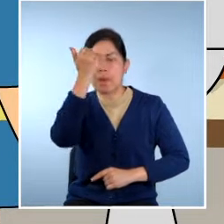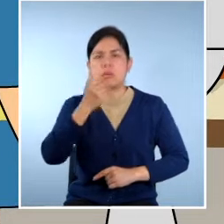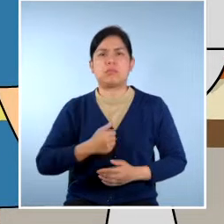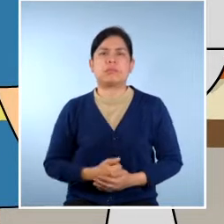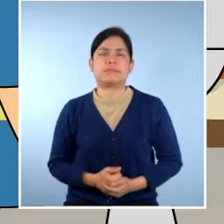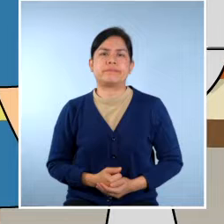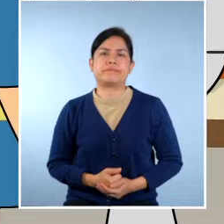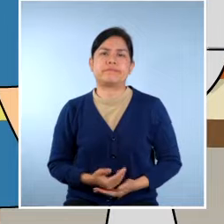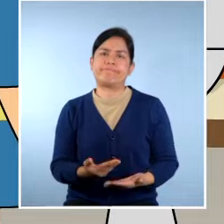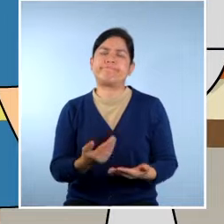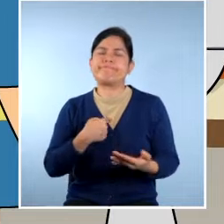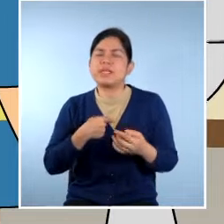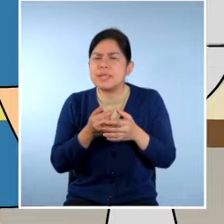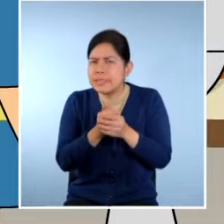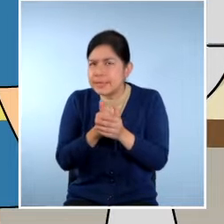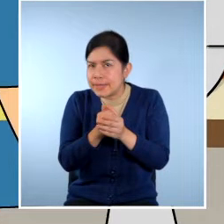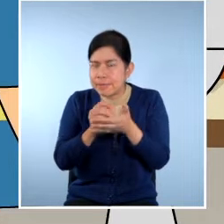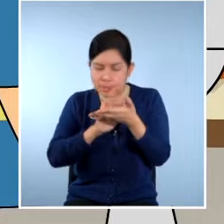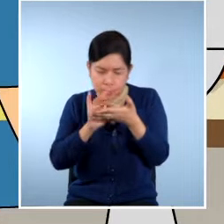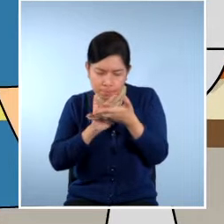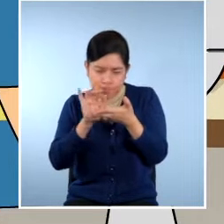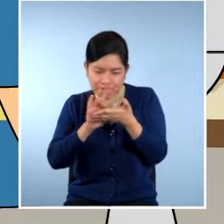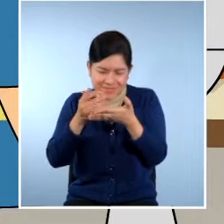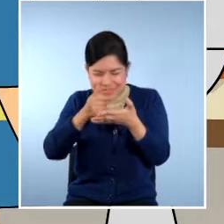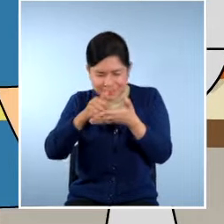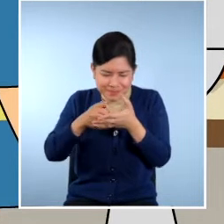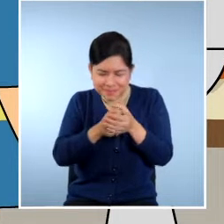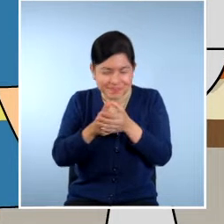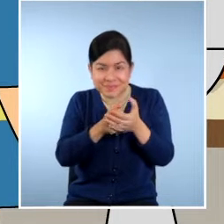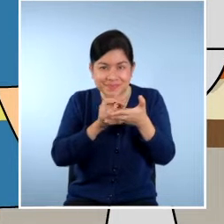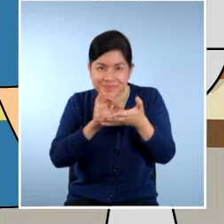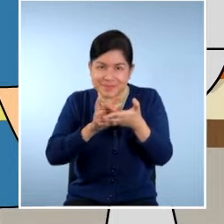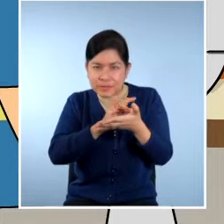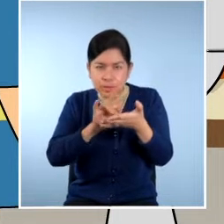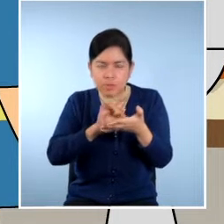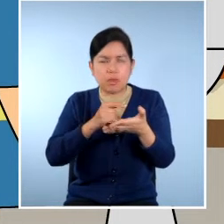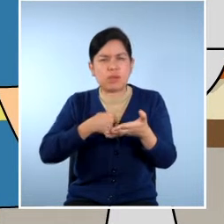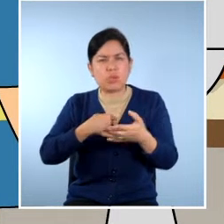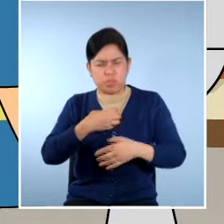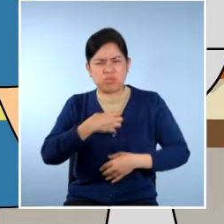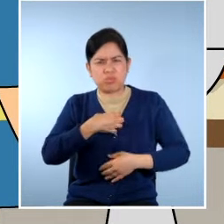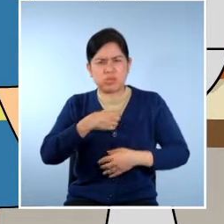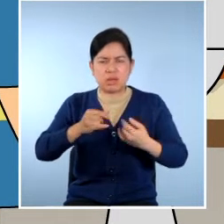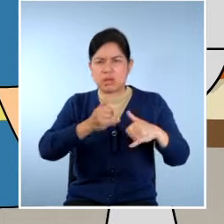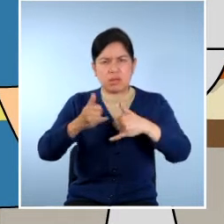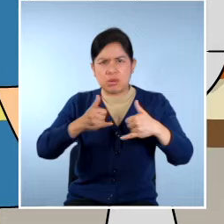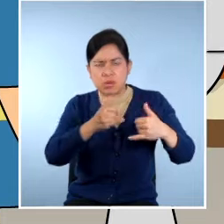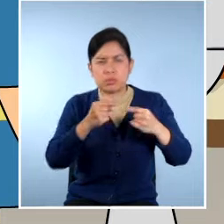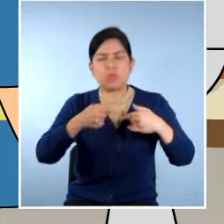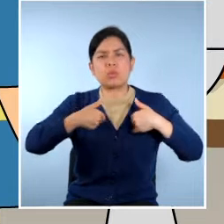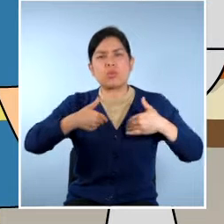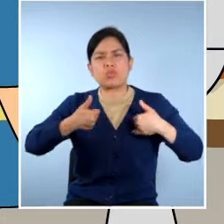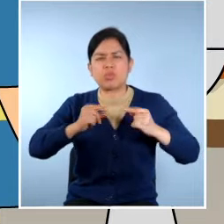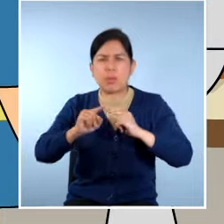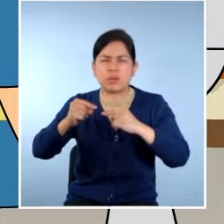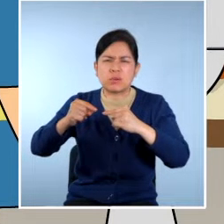อ Arnoldเล่นเกมใมือถือกน ครับมันสนุกมากแล้วก็อยากเลนให้จบนะครับแต่ว่ามัไม่จ